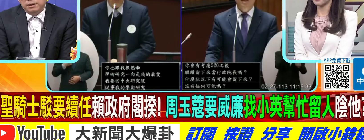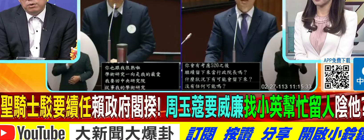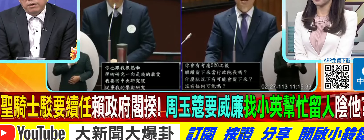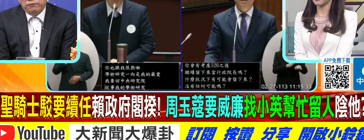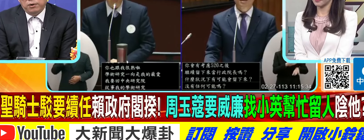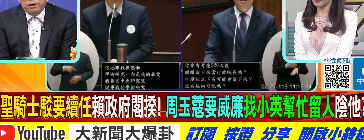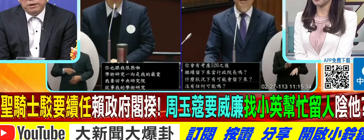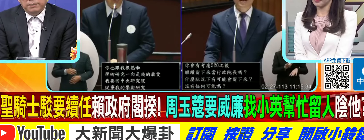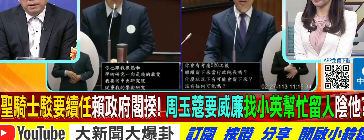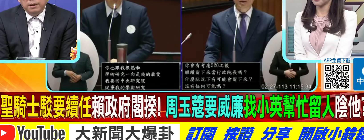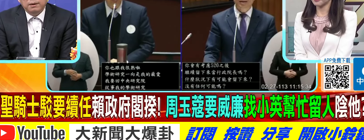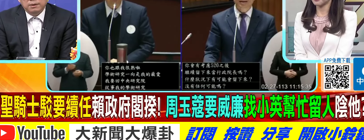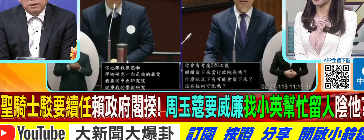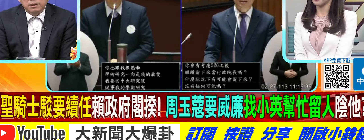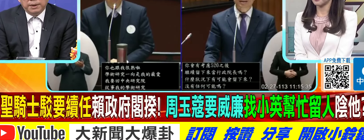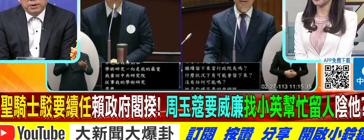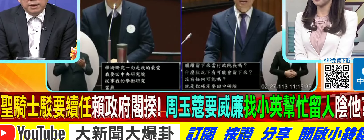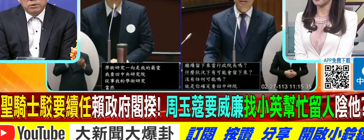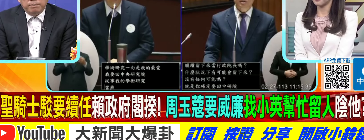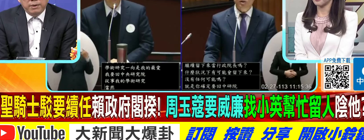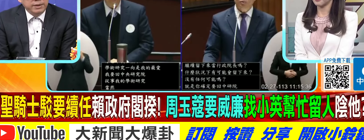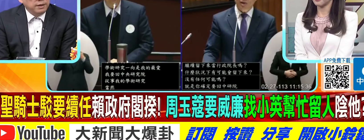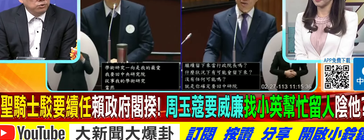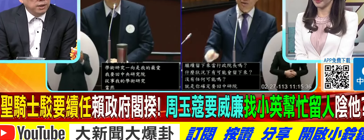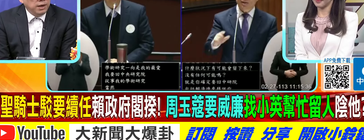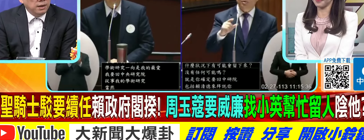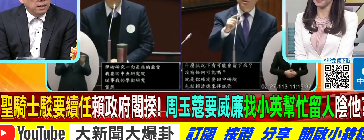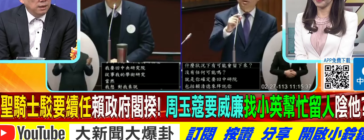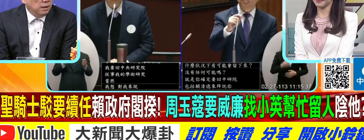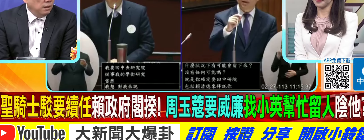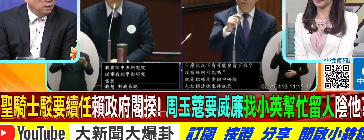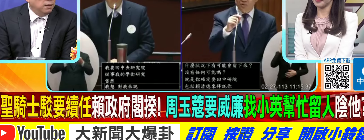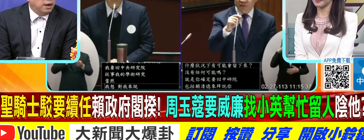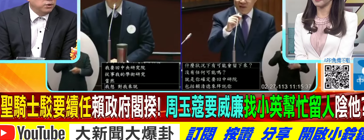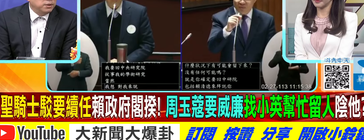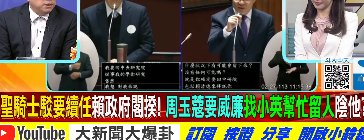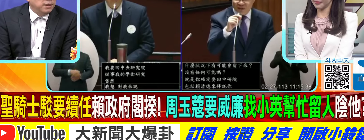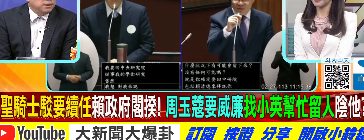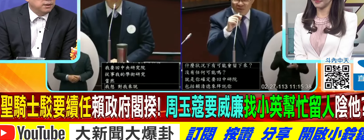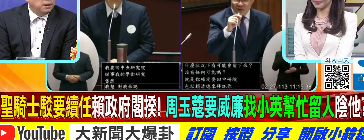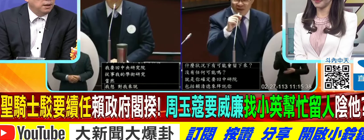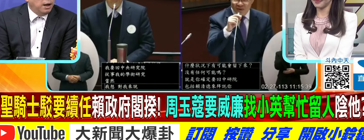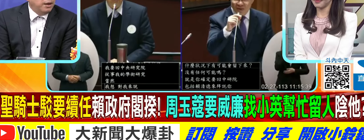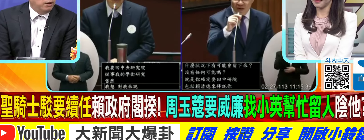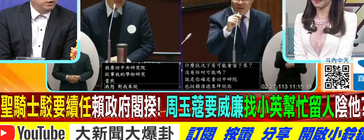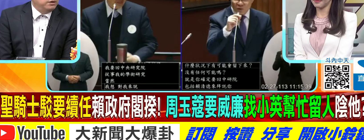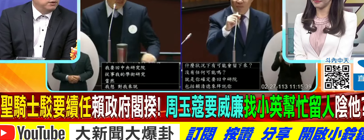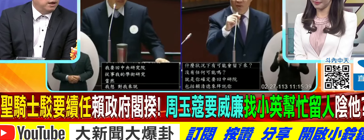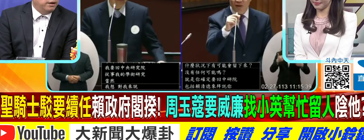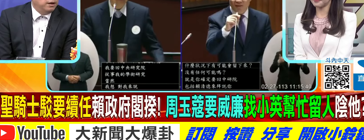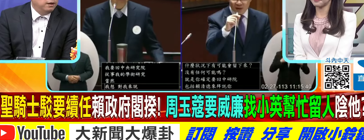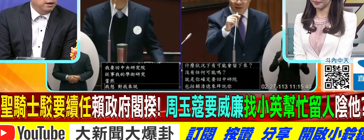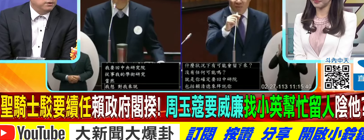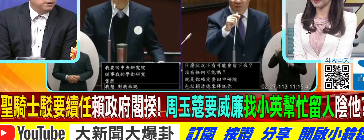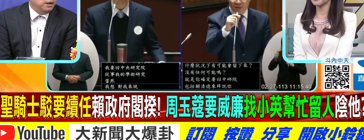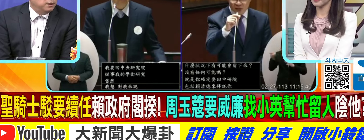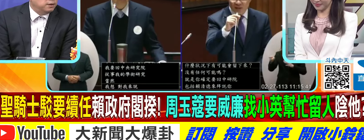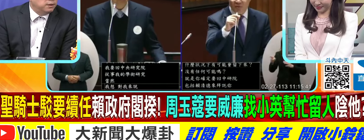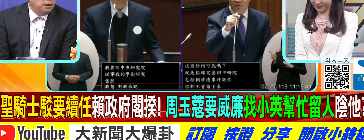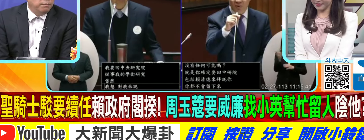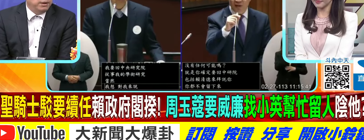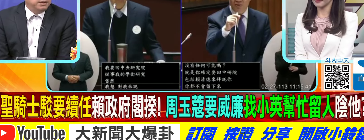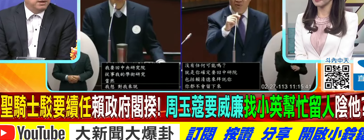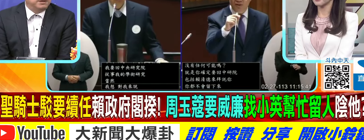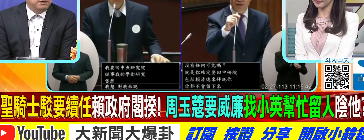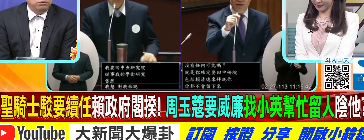徐小新都快疯了，对不对？说你是把我当做百万小学堂啊。那个台中实验室，他还咬定就是台中实验